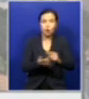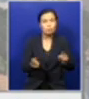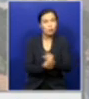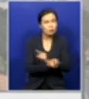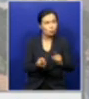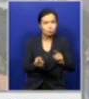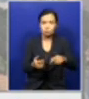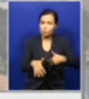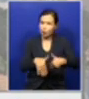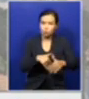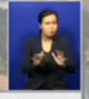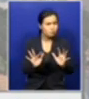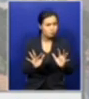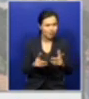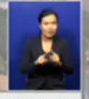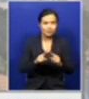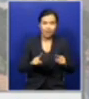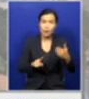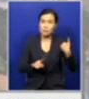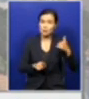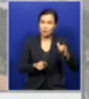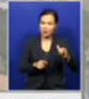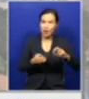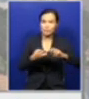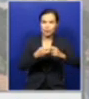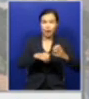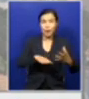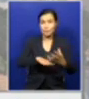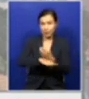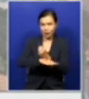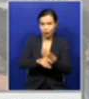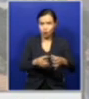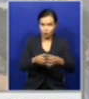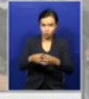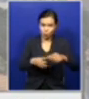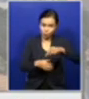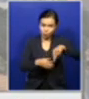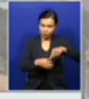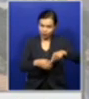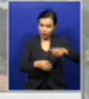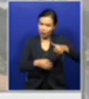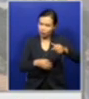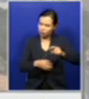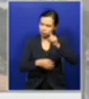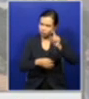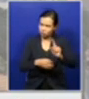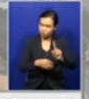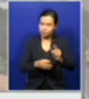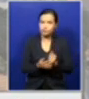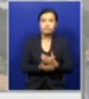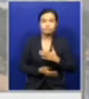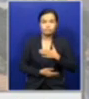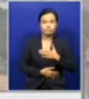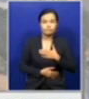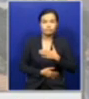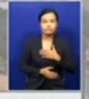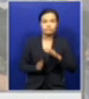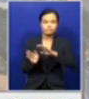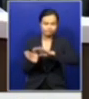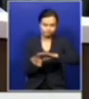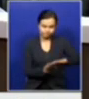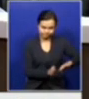แต่อาจใช้แก้ปัญหาการเมืองภายในของรัฐบาลเองหรือไม่ดิฉันขออนุญาตนำสไลด์ลงนะค